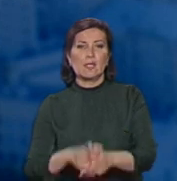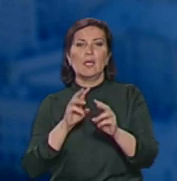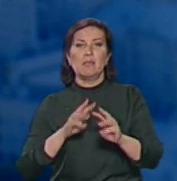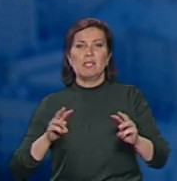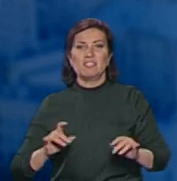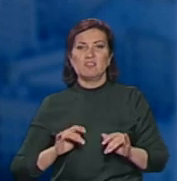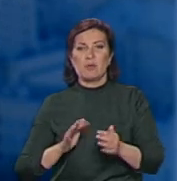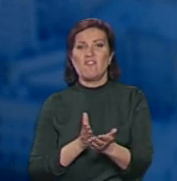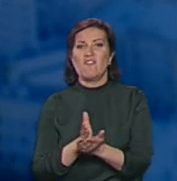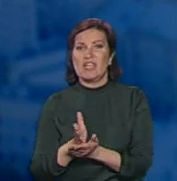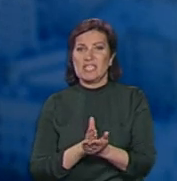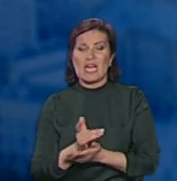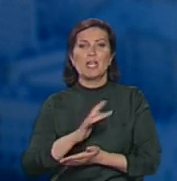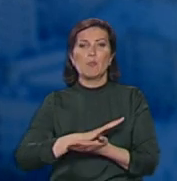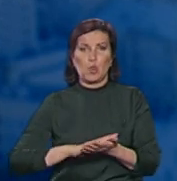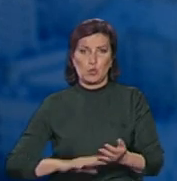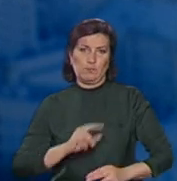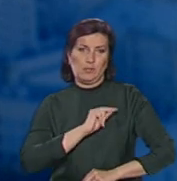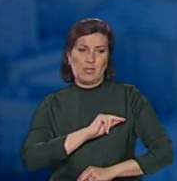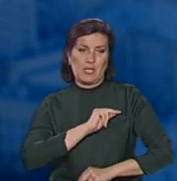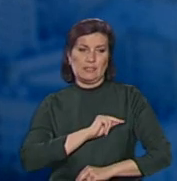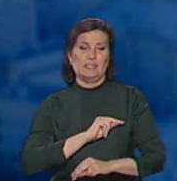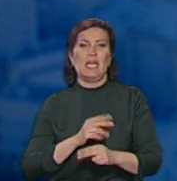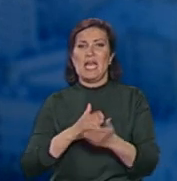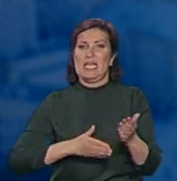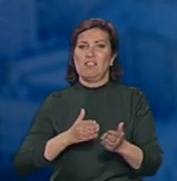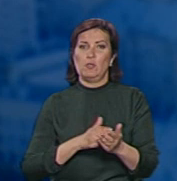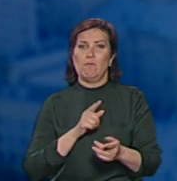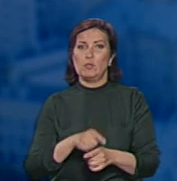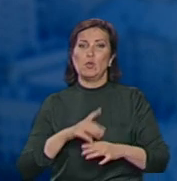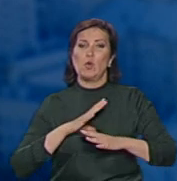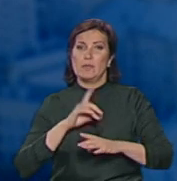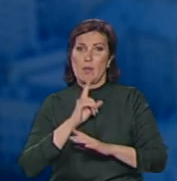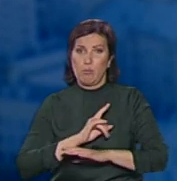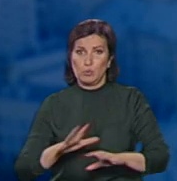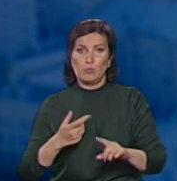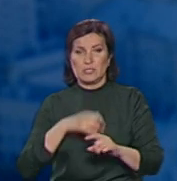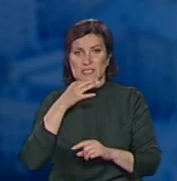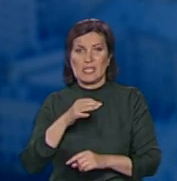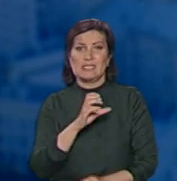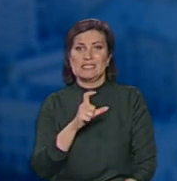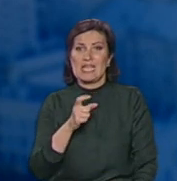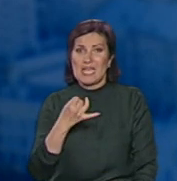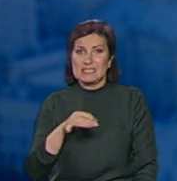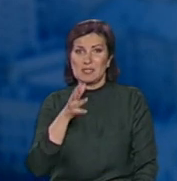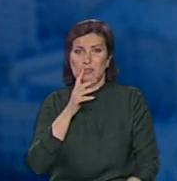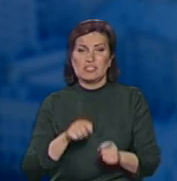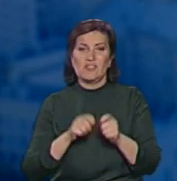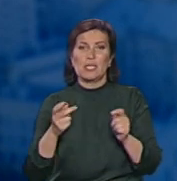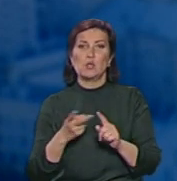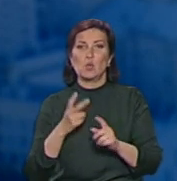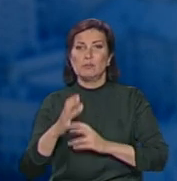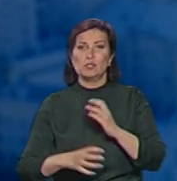Міністерство у справах ветеранів продовжить працювати, ліквідовувати його не будуть. Про це сьогодні сказав Володимир Зеленський під час відкриття